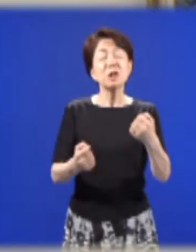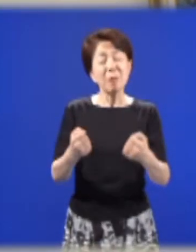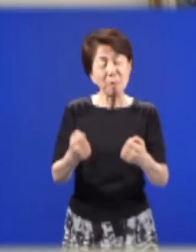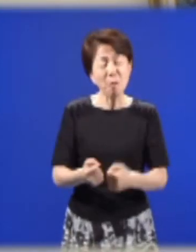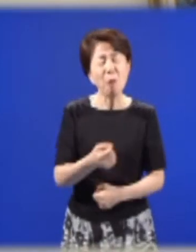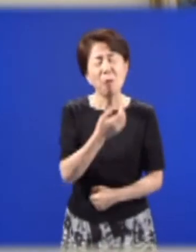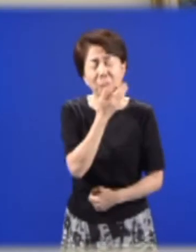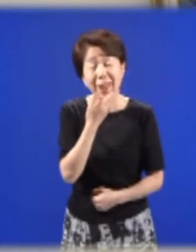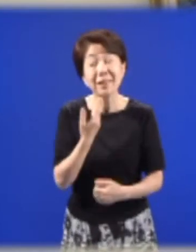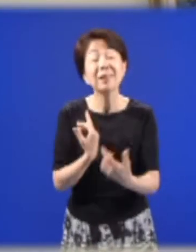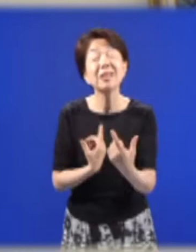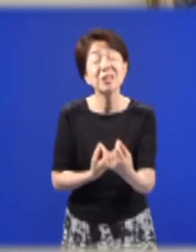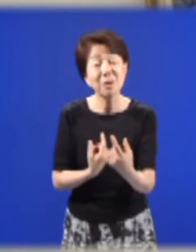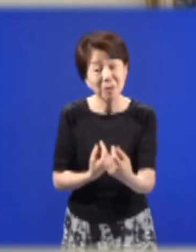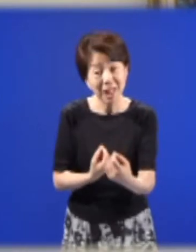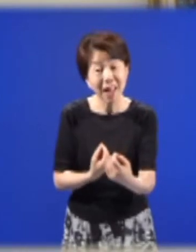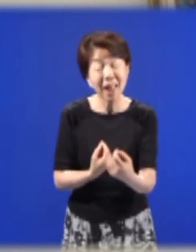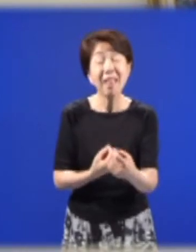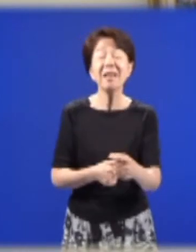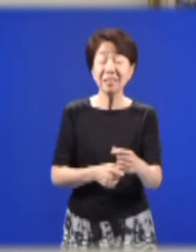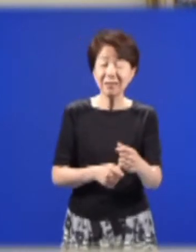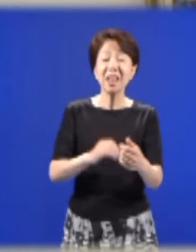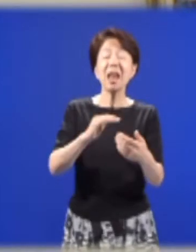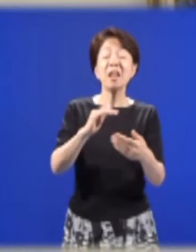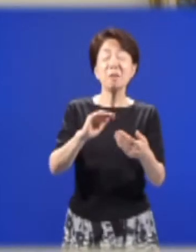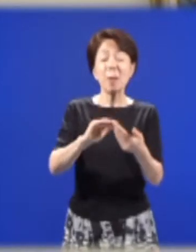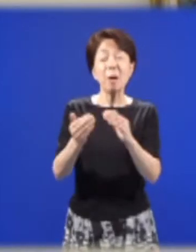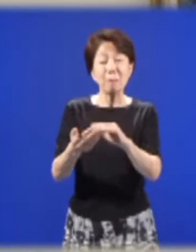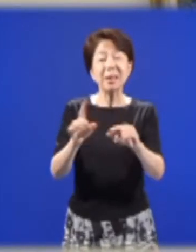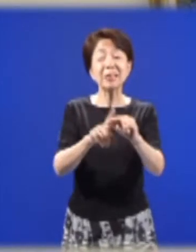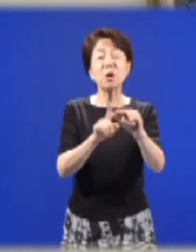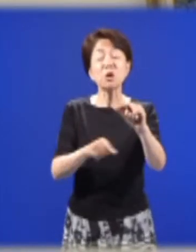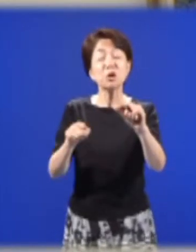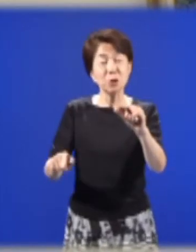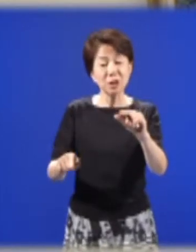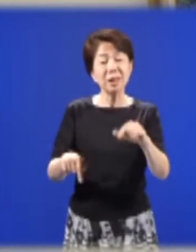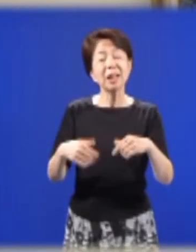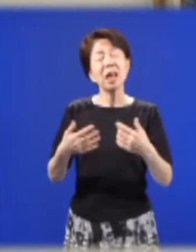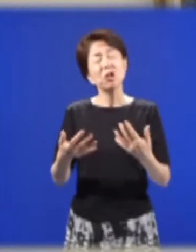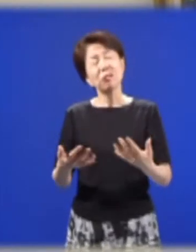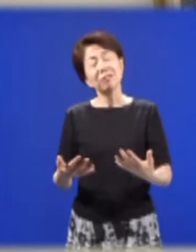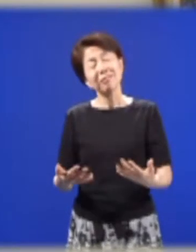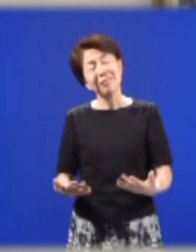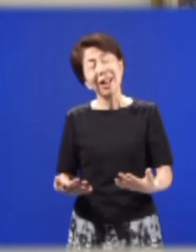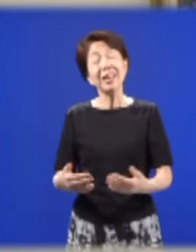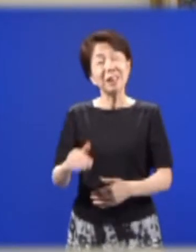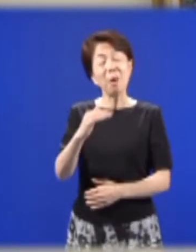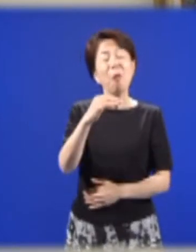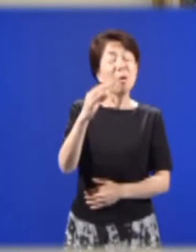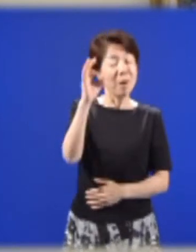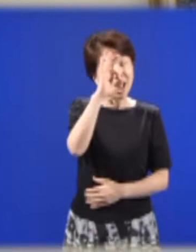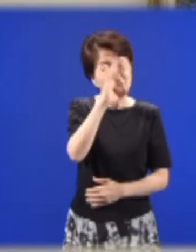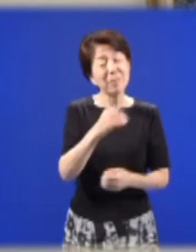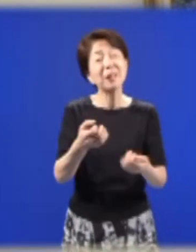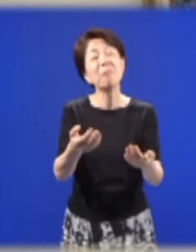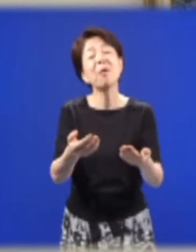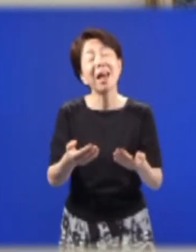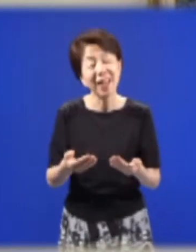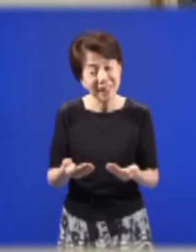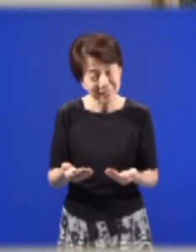りも便利によろしいし、街の中心でゆったりと 鑑賞していただくのに大